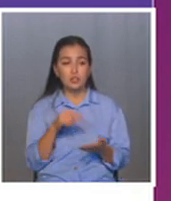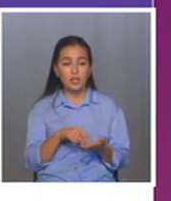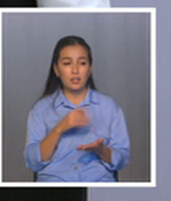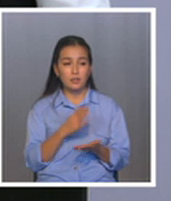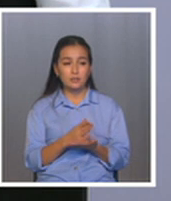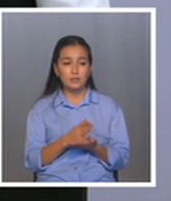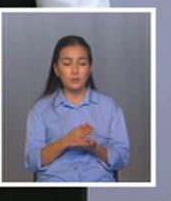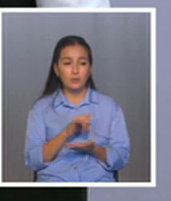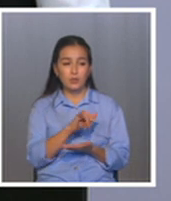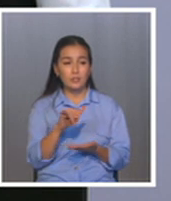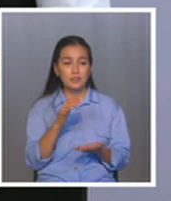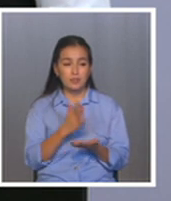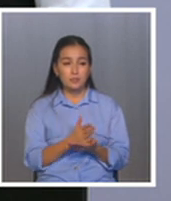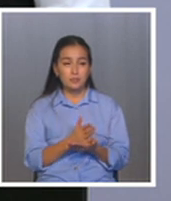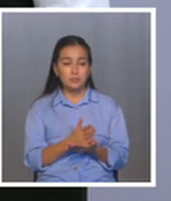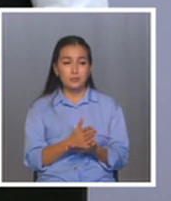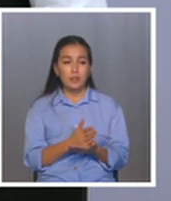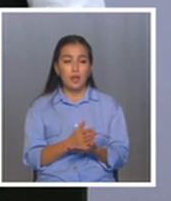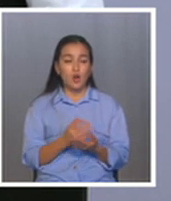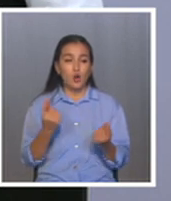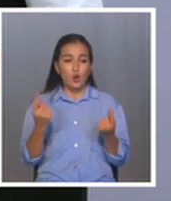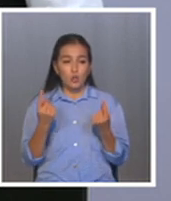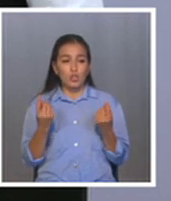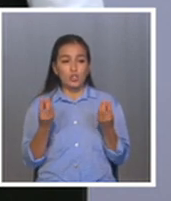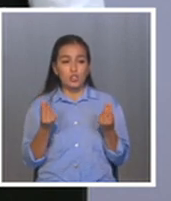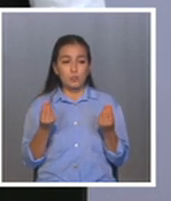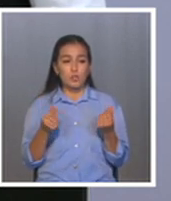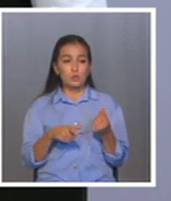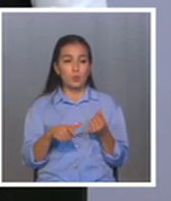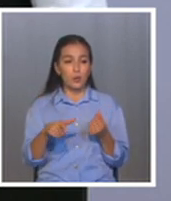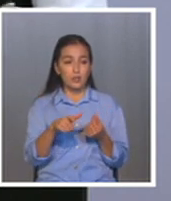отырған шығар. Ұлы Жібек жолындағы